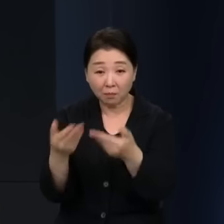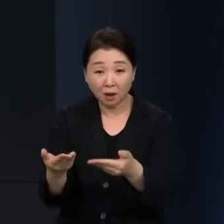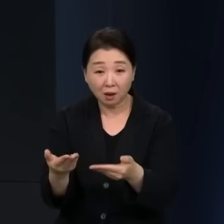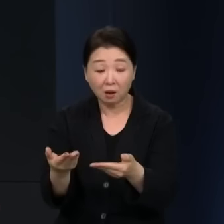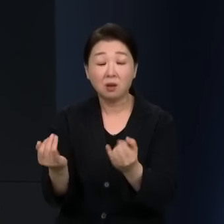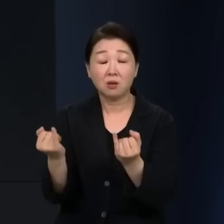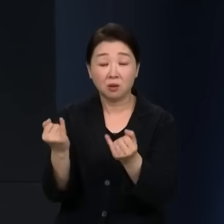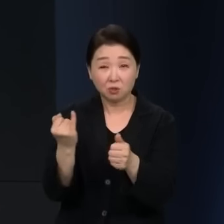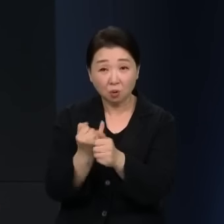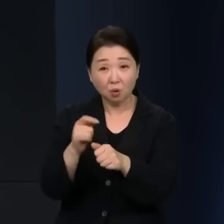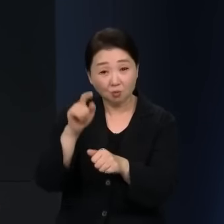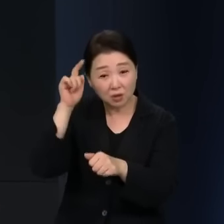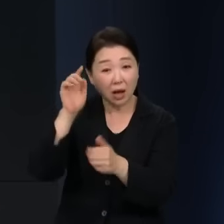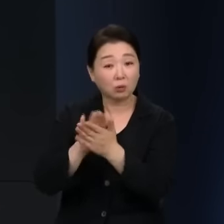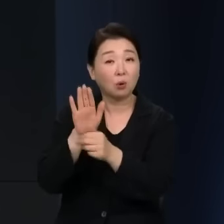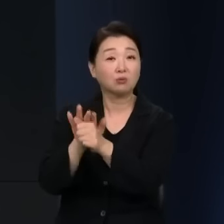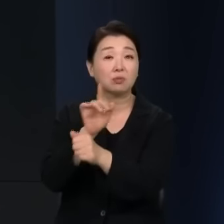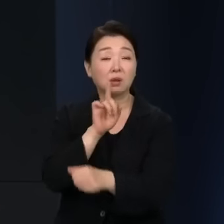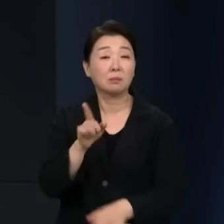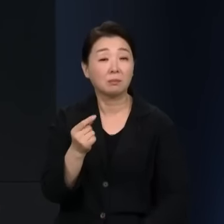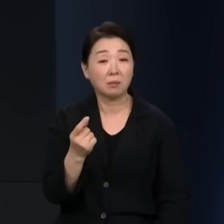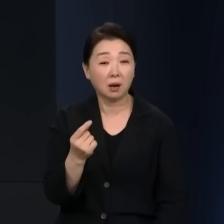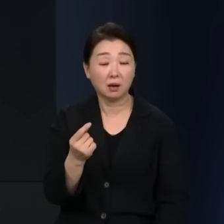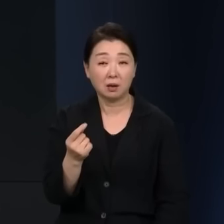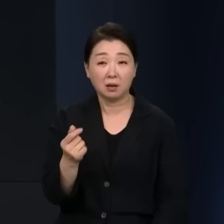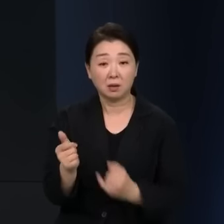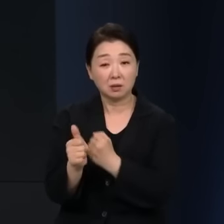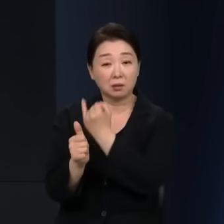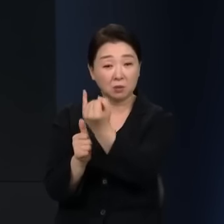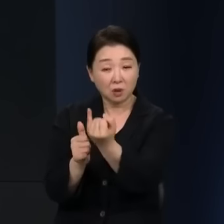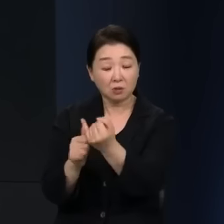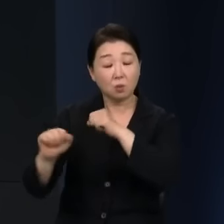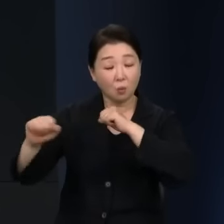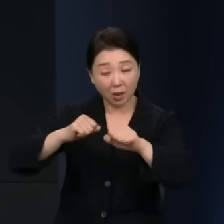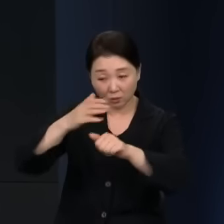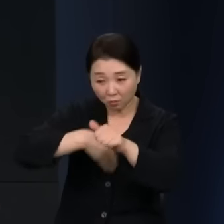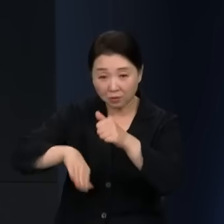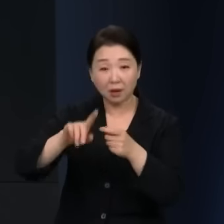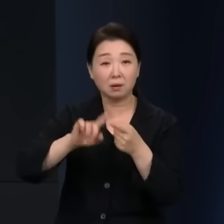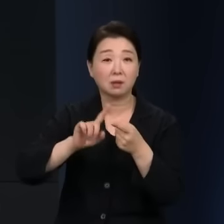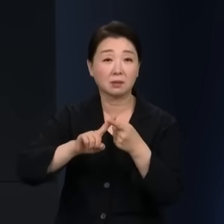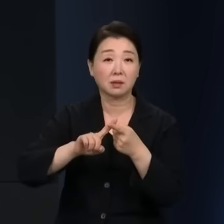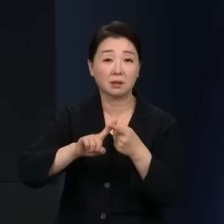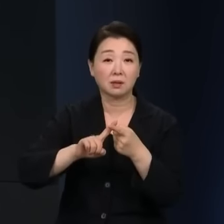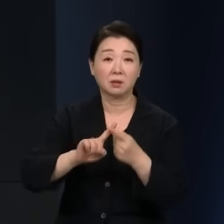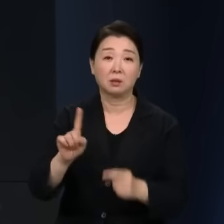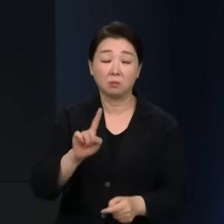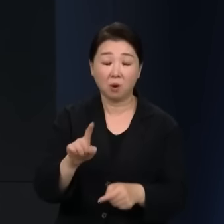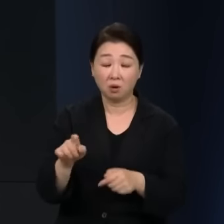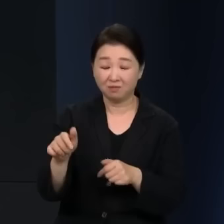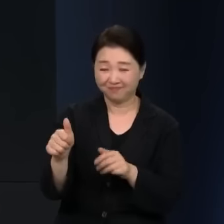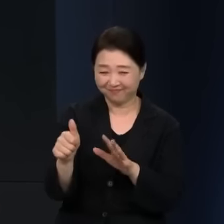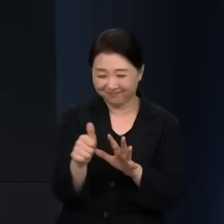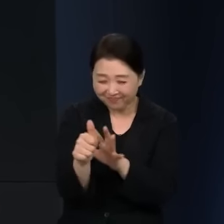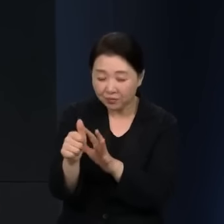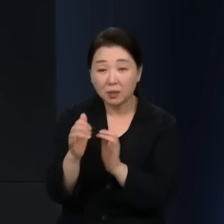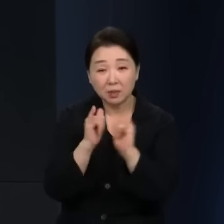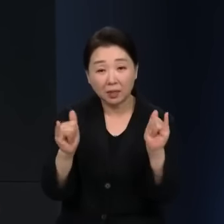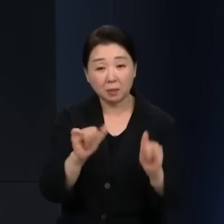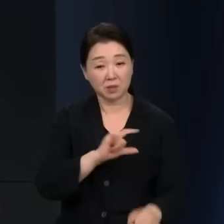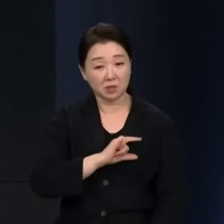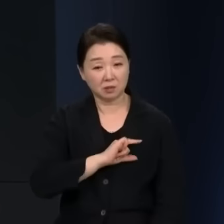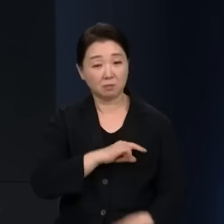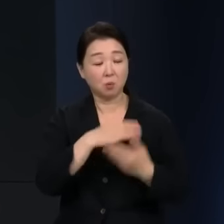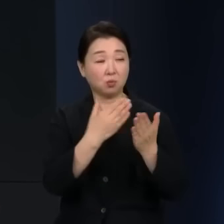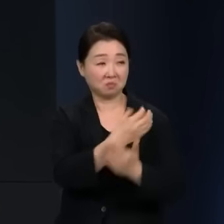결혼을 우리가 시켜 준거다 이런 말씀도 하시고 또 김건희 여사의 어떤 뭐 활동 상황이라든가 그 수행하는 사람의 뭐 실명까지